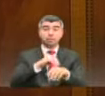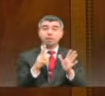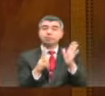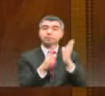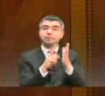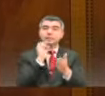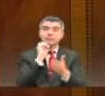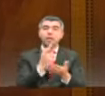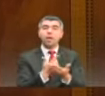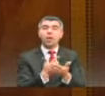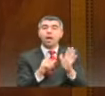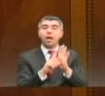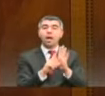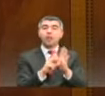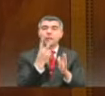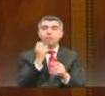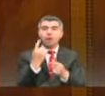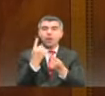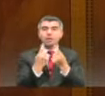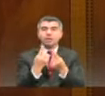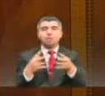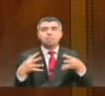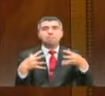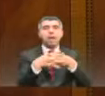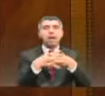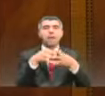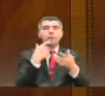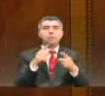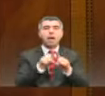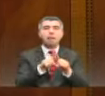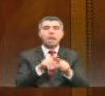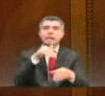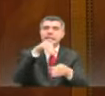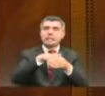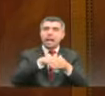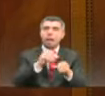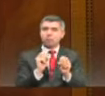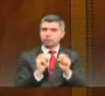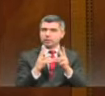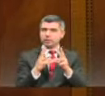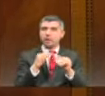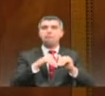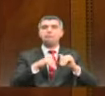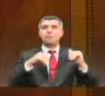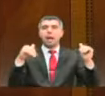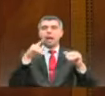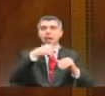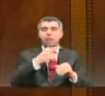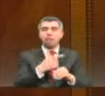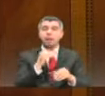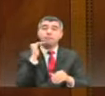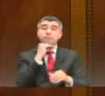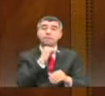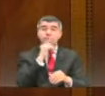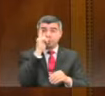الدستورية القاضية بإشراك مغاربة العالم في المؤسسات الوطنية، والعمل على الإسراع بإخراج القانون